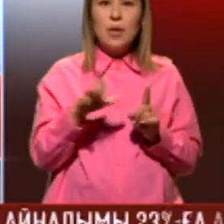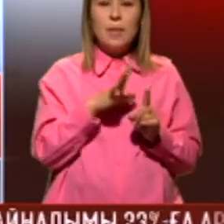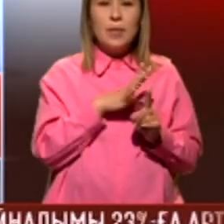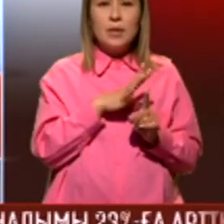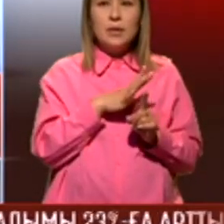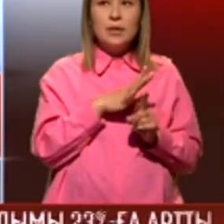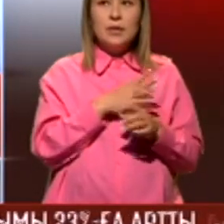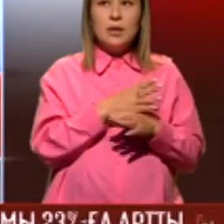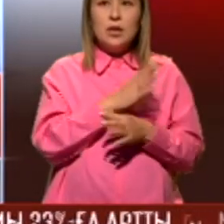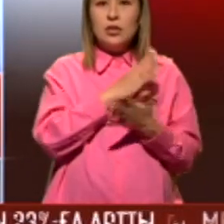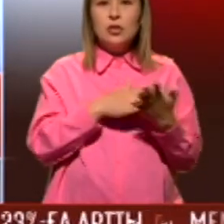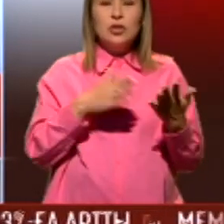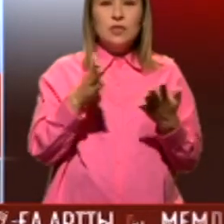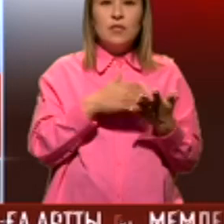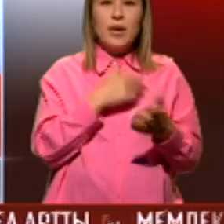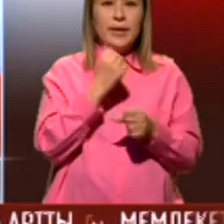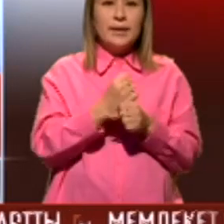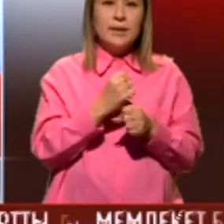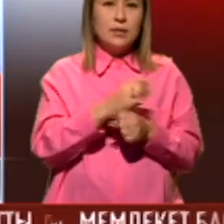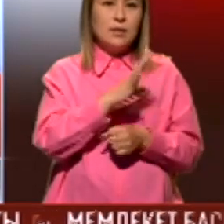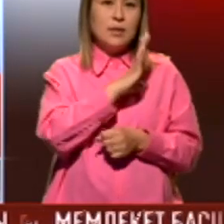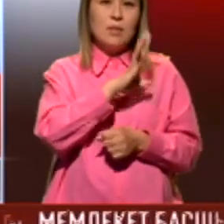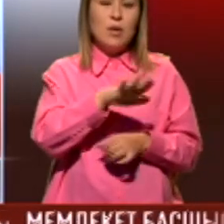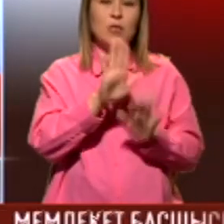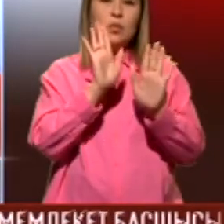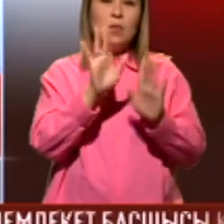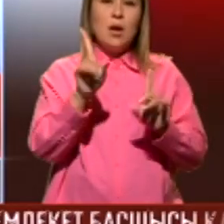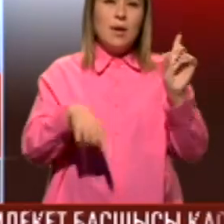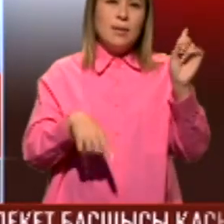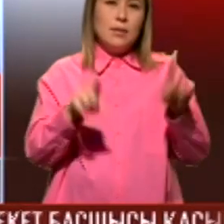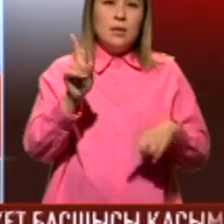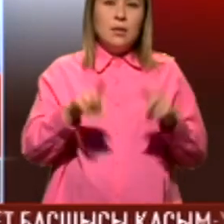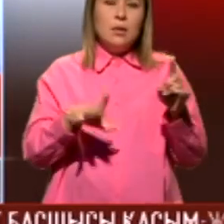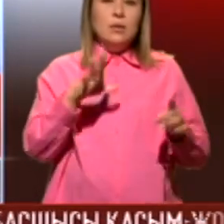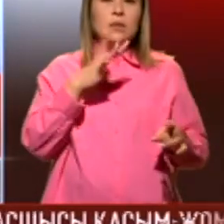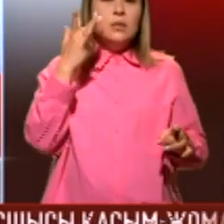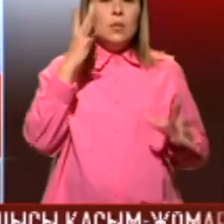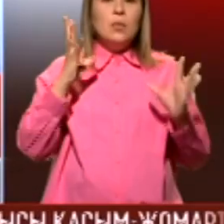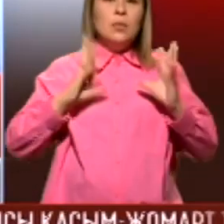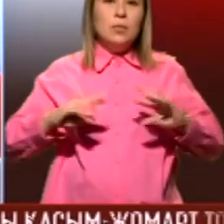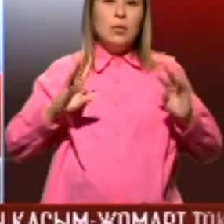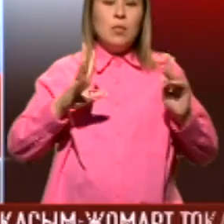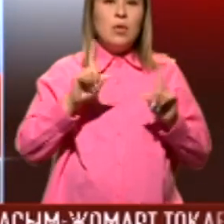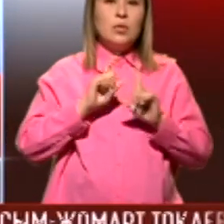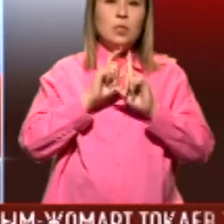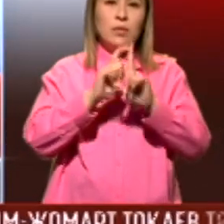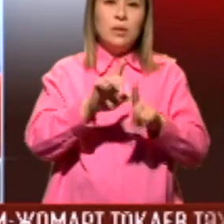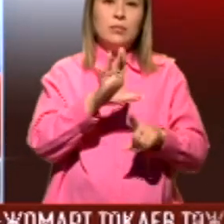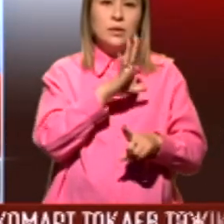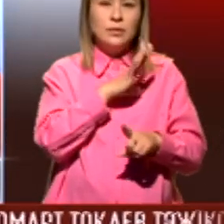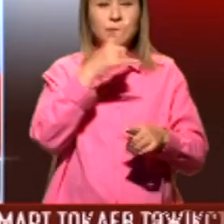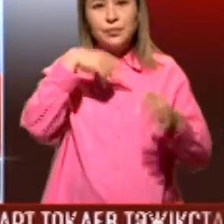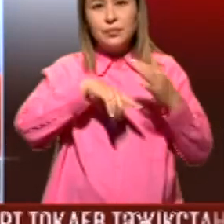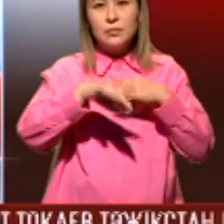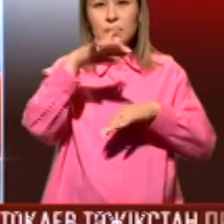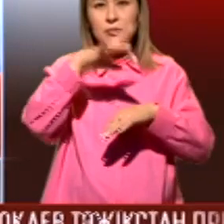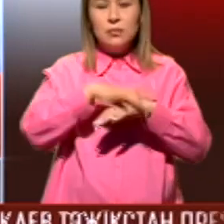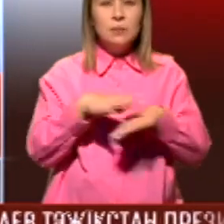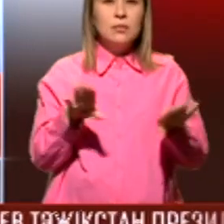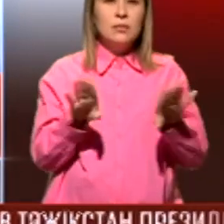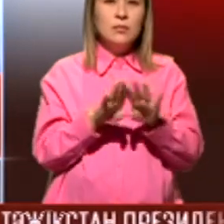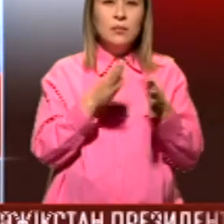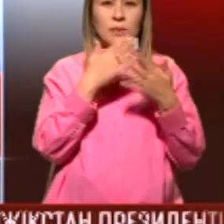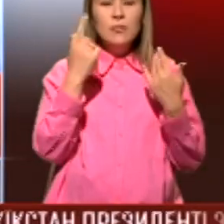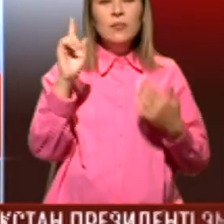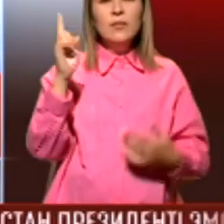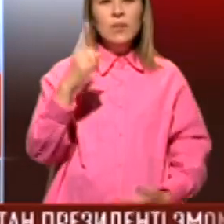ғой. Түк істемеген. Иә. Ана жерге тек анда-санда жігіттер қойыңдар дегеннен басқа ешқандай әңгіме айтылмаған. Ал неге? Бұны мынандай нәрсемен түсіндіріп. Неге екенін